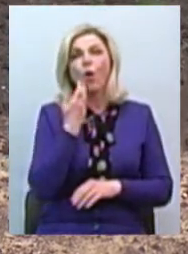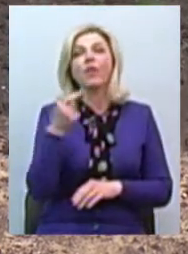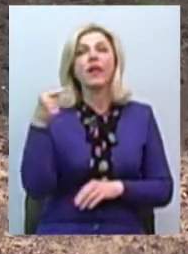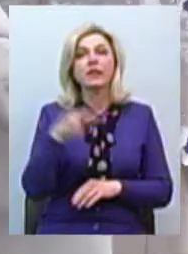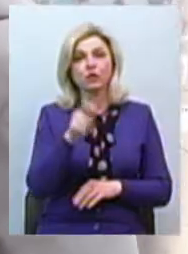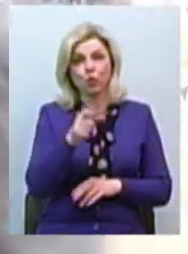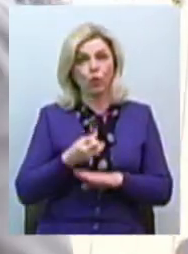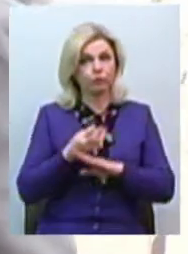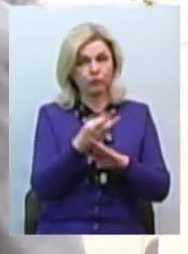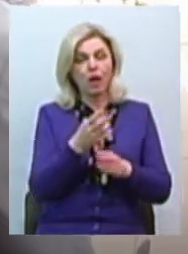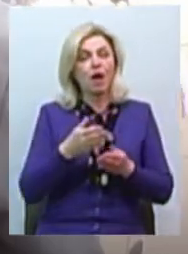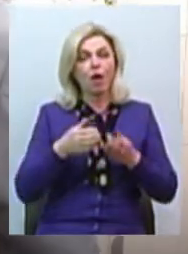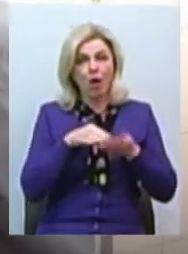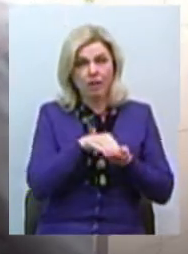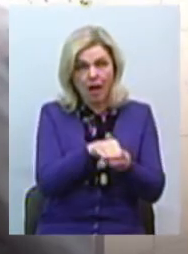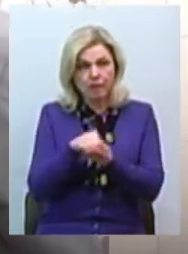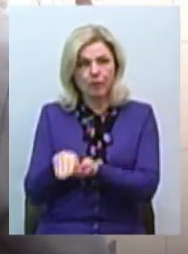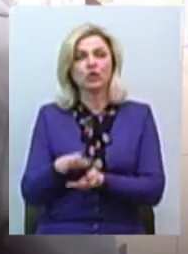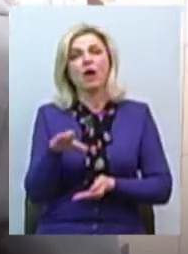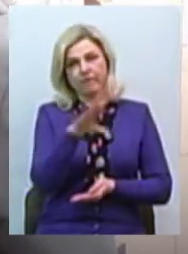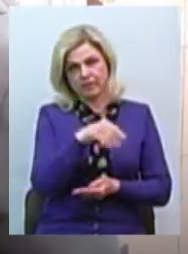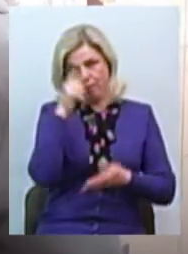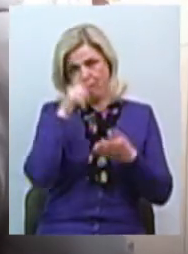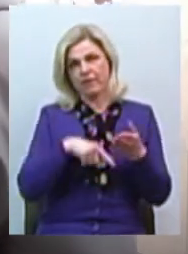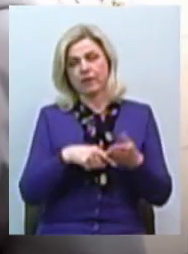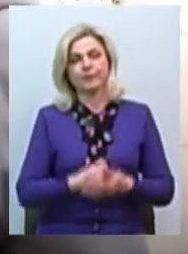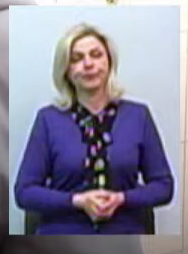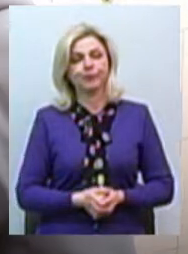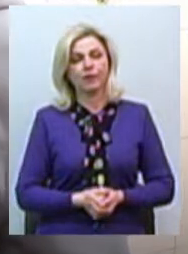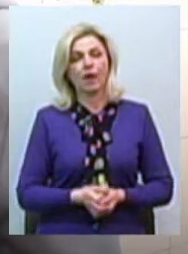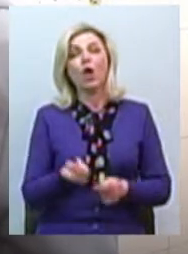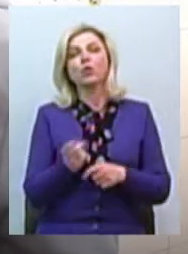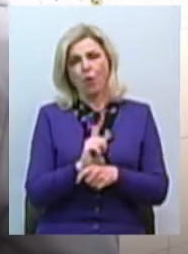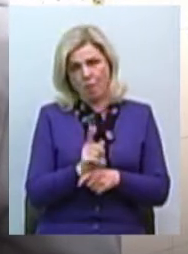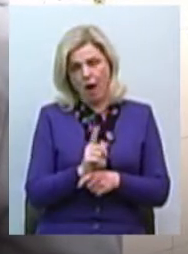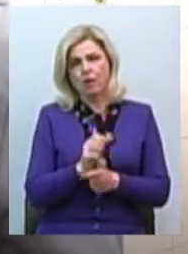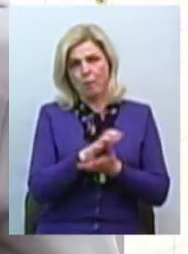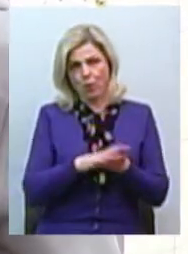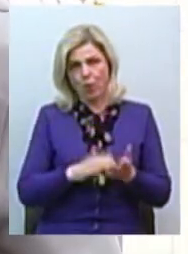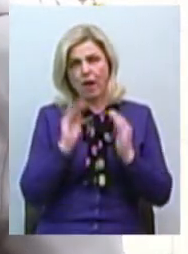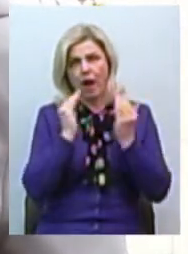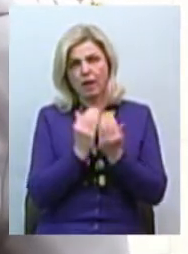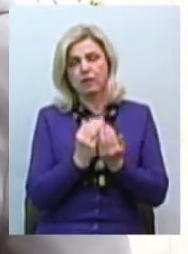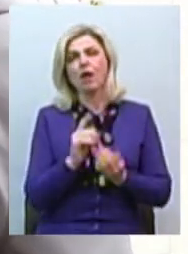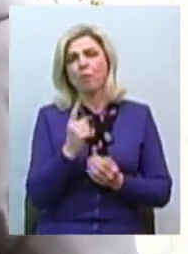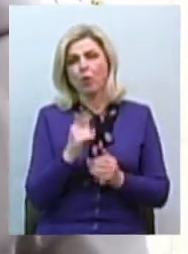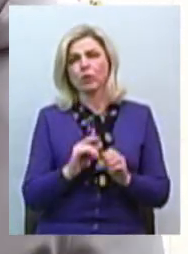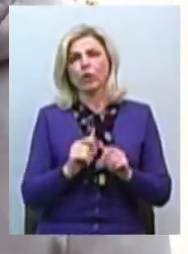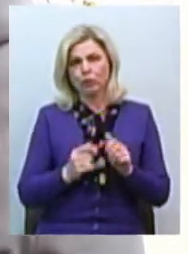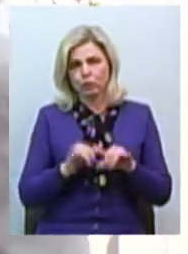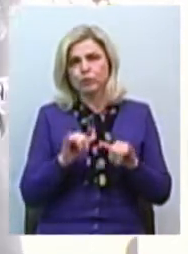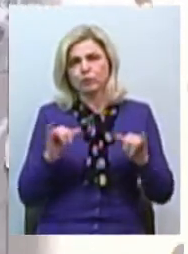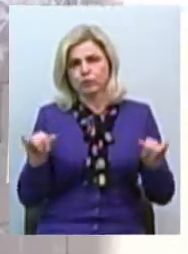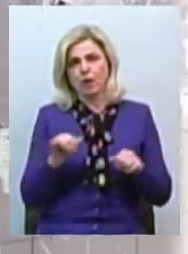тоді повірять. Нормально. Нормально. Можна було б і надовше. Тому що росте, навіть дуже росте